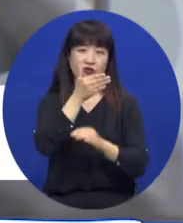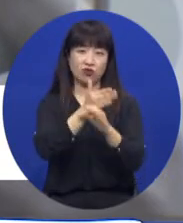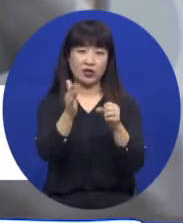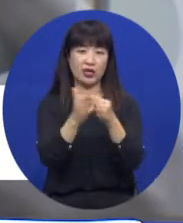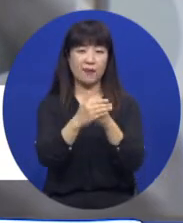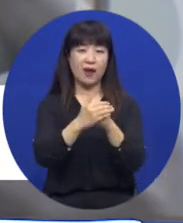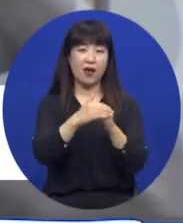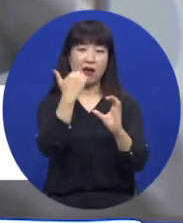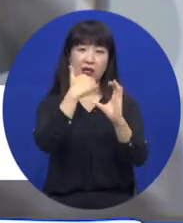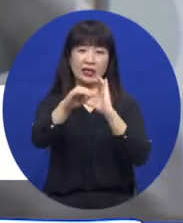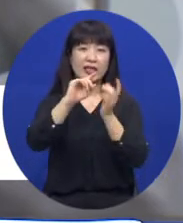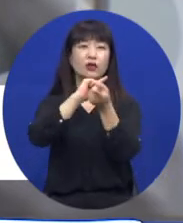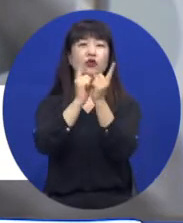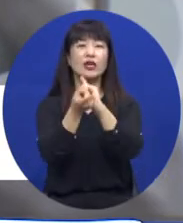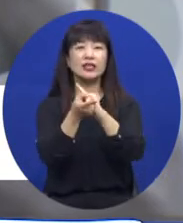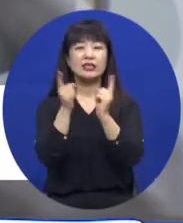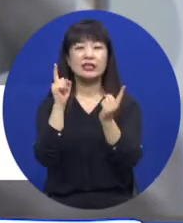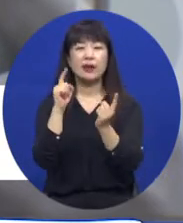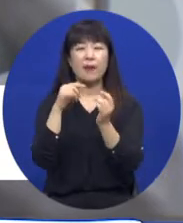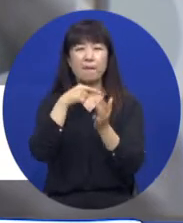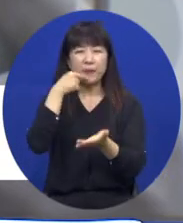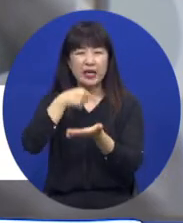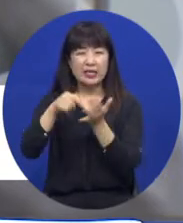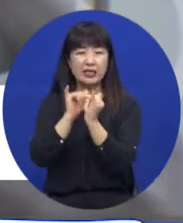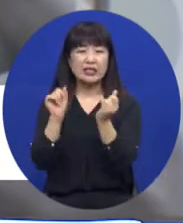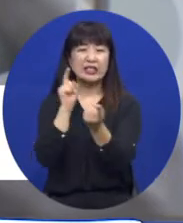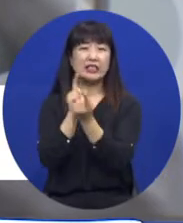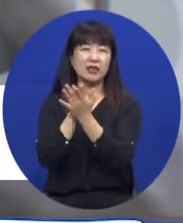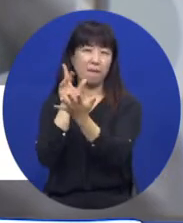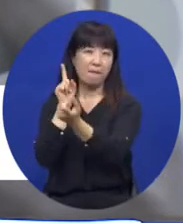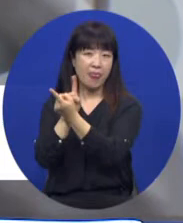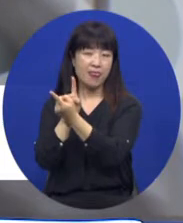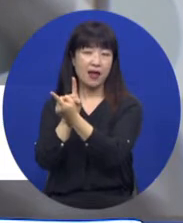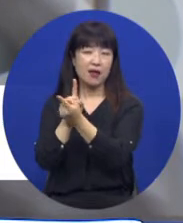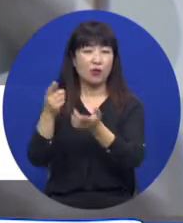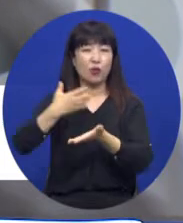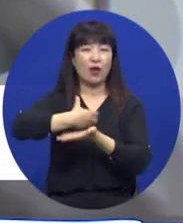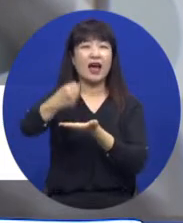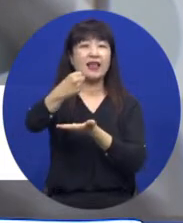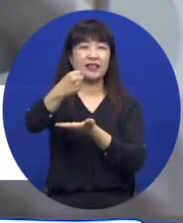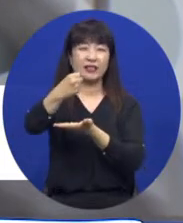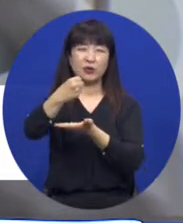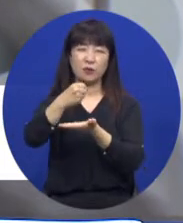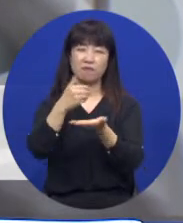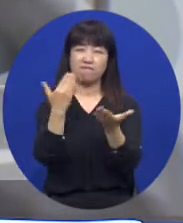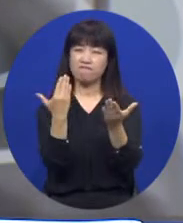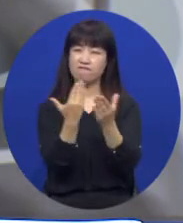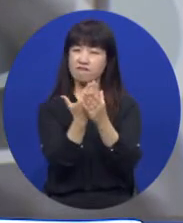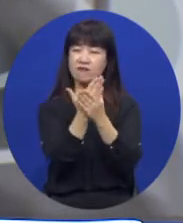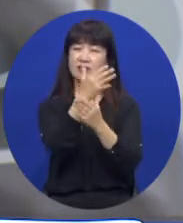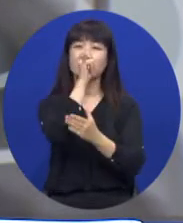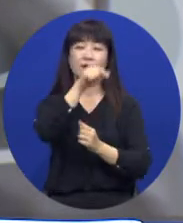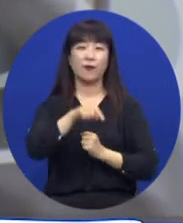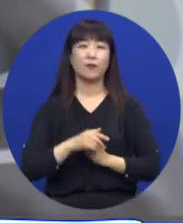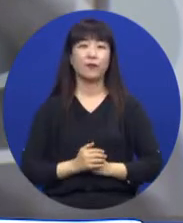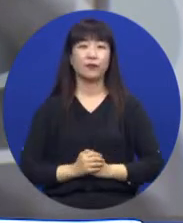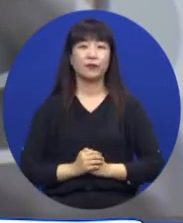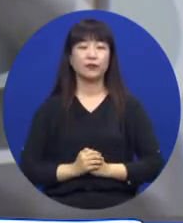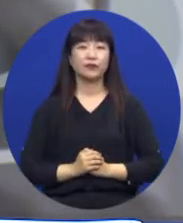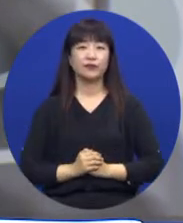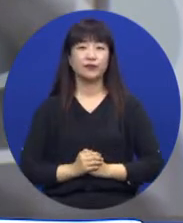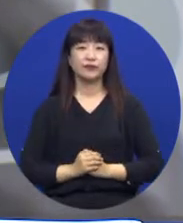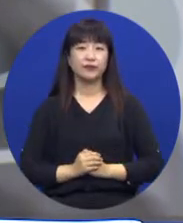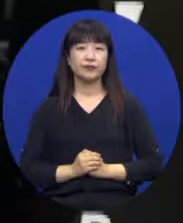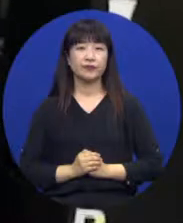계좌 이체 대신 피해자들을 직접 만나 돈을 가로채 가는 수법으로 진화하고 있습니다 박성준 기자입니다